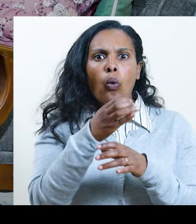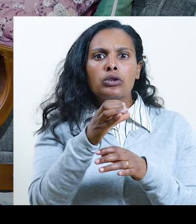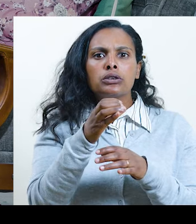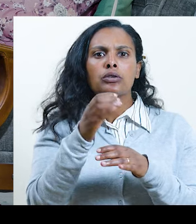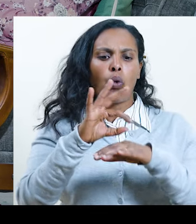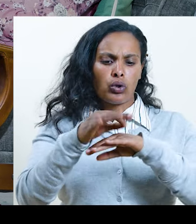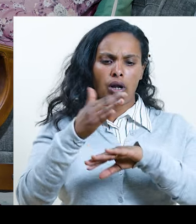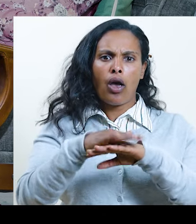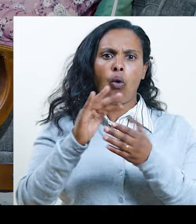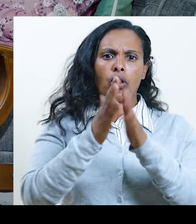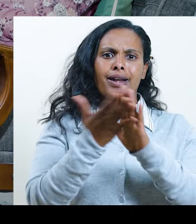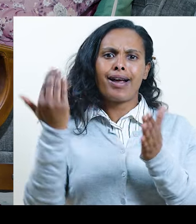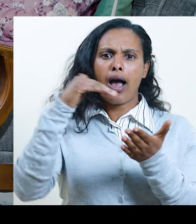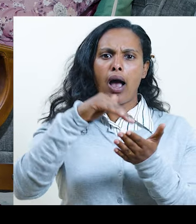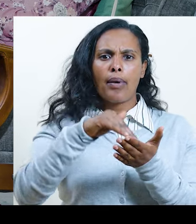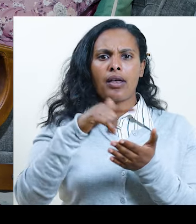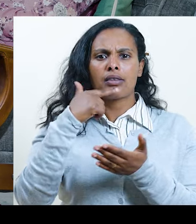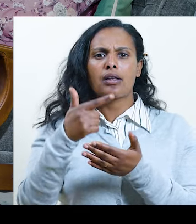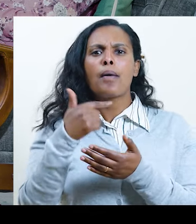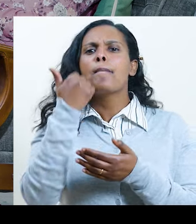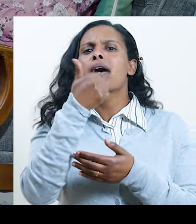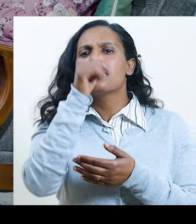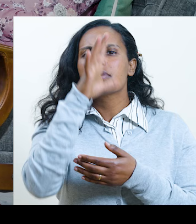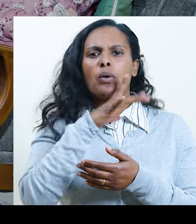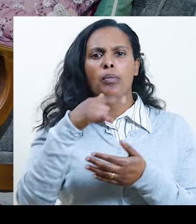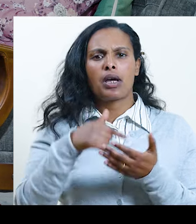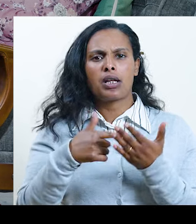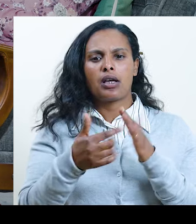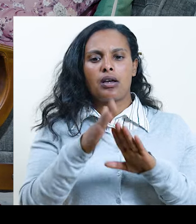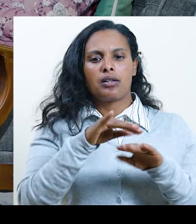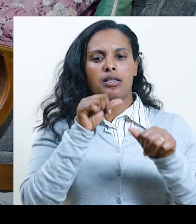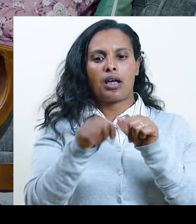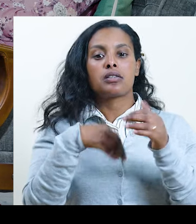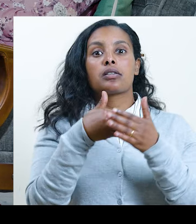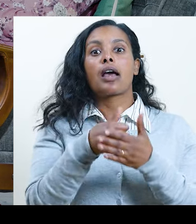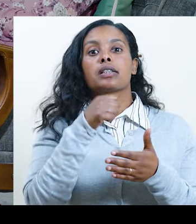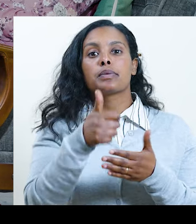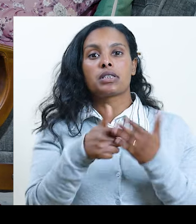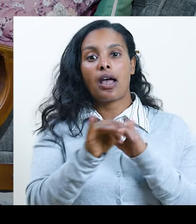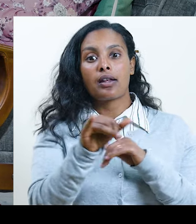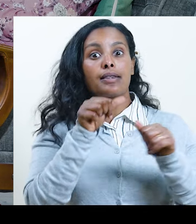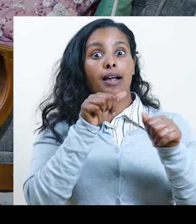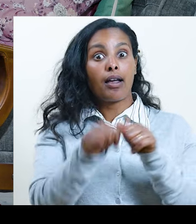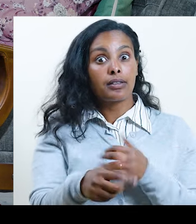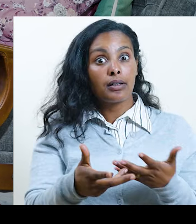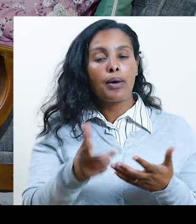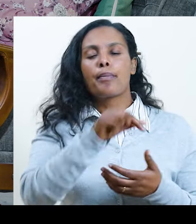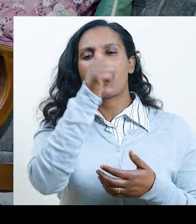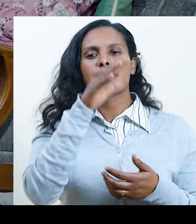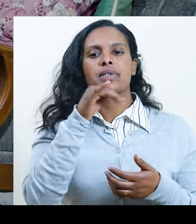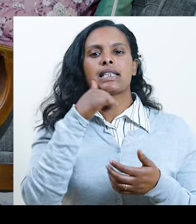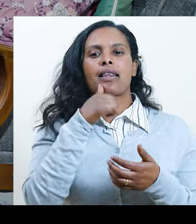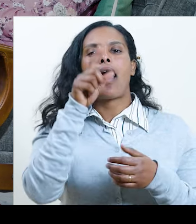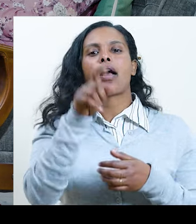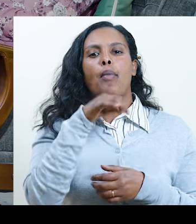በሆነ ቁስል ላይ ሆነሽ ስትናገር የነበረው ማንም ሰው በእኔ ላይ የደረሰ እንዳይደርስበት፣ እንደዚህ አይነት ጥቃት